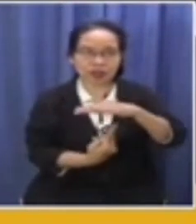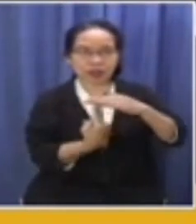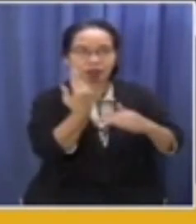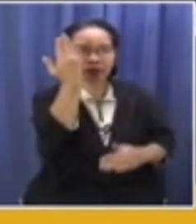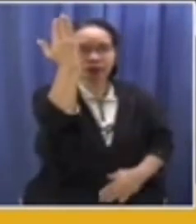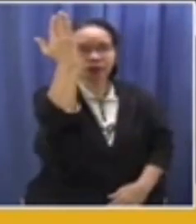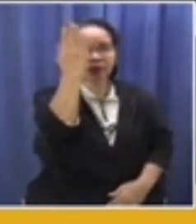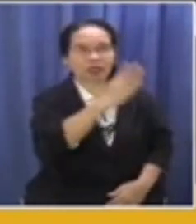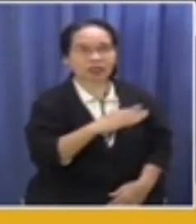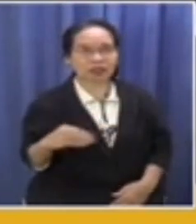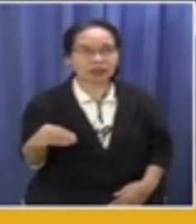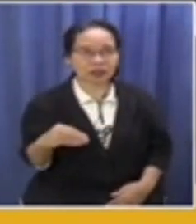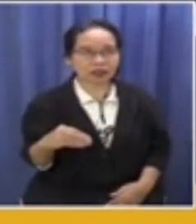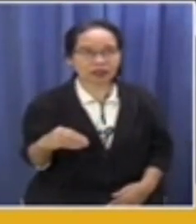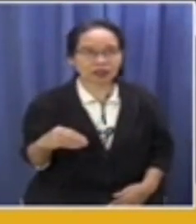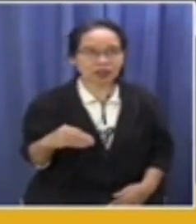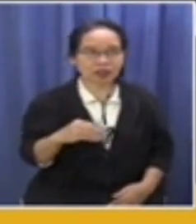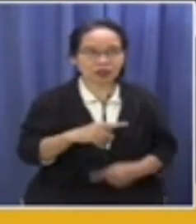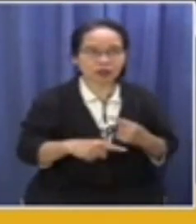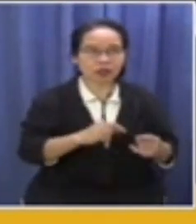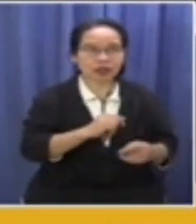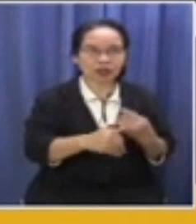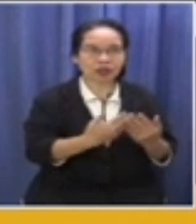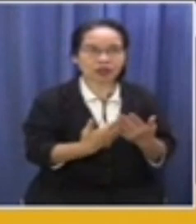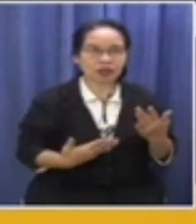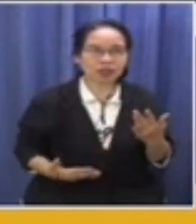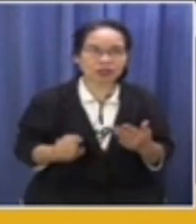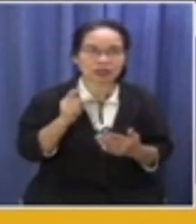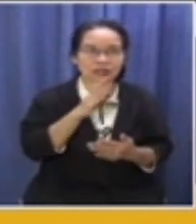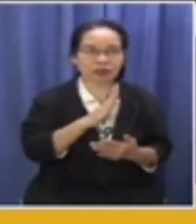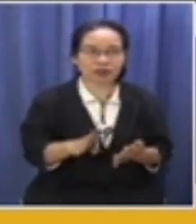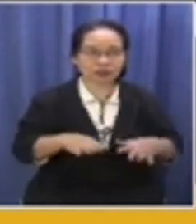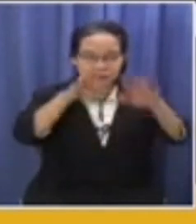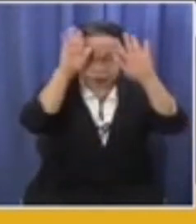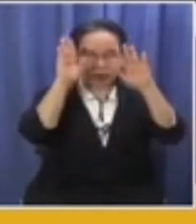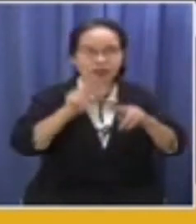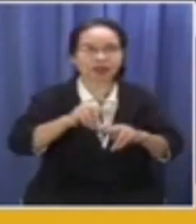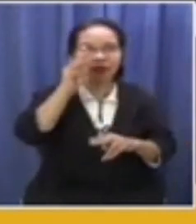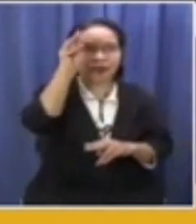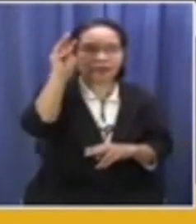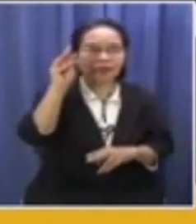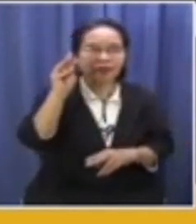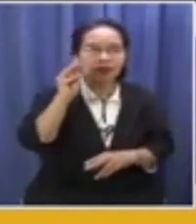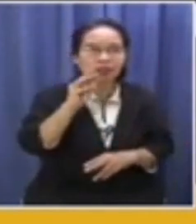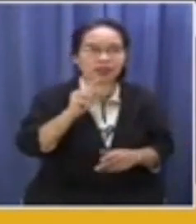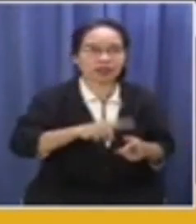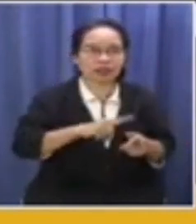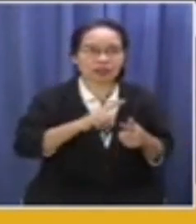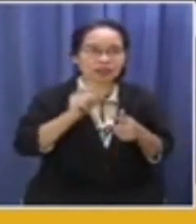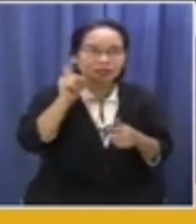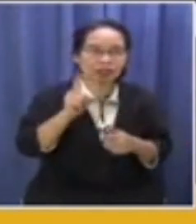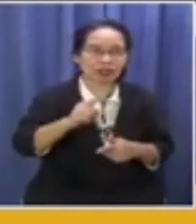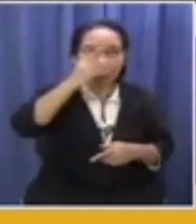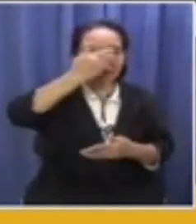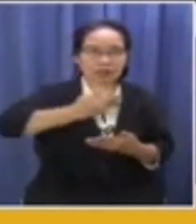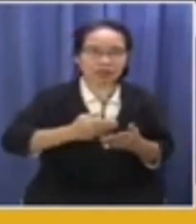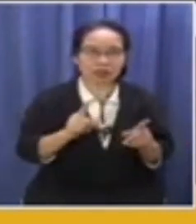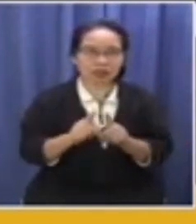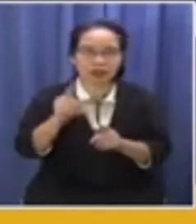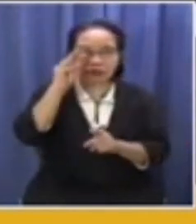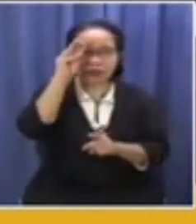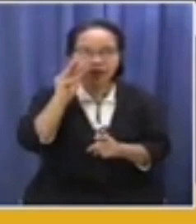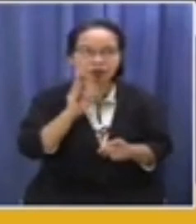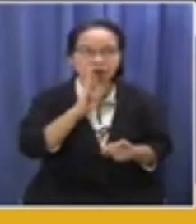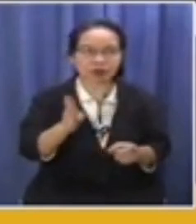kanya at kung ang lahat ng mga bagay ay mapasuko na sa kanya kung magkagayo'y ang anak